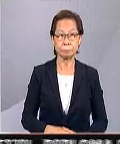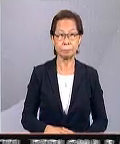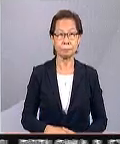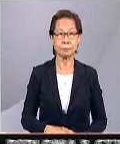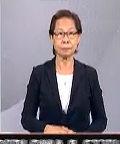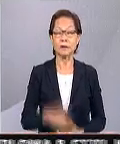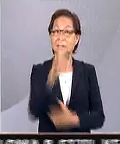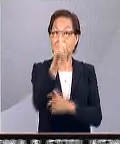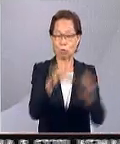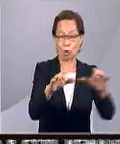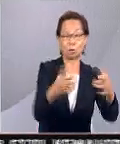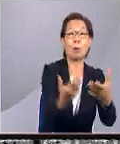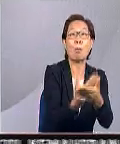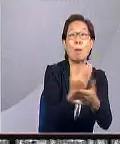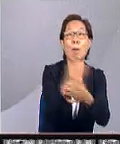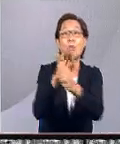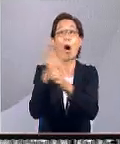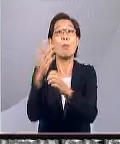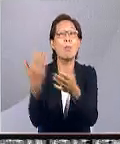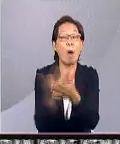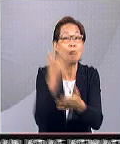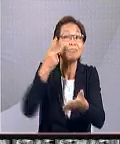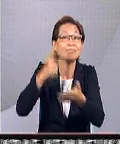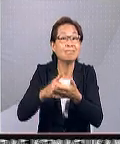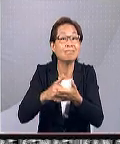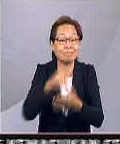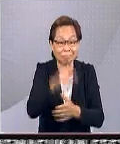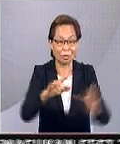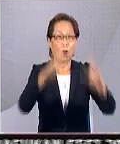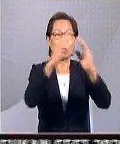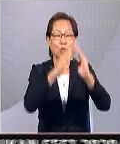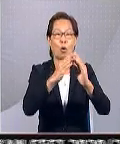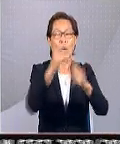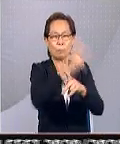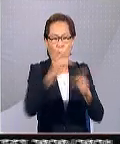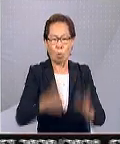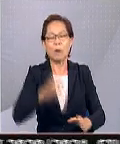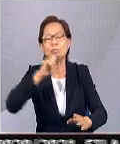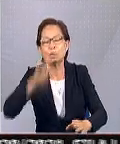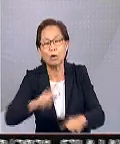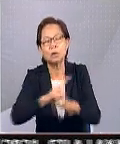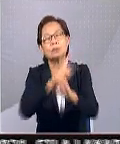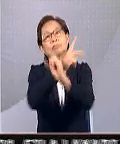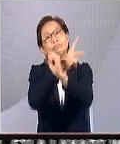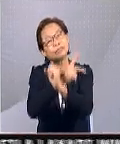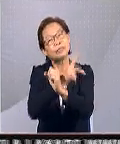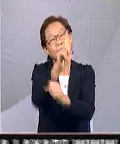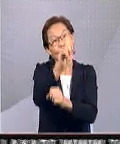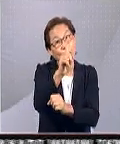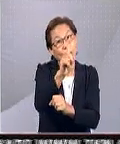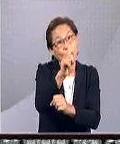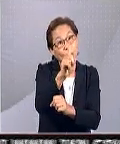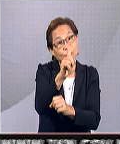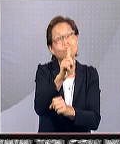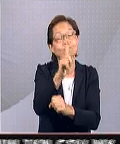Ya, sementara itu, satu kluster baru COVID-19 telah dikenal pasti sebagai rumah penjagaan warga emas di Kuala Selangor. Satu lagi kes